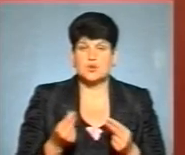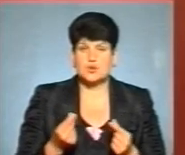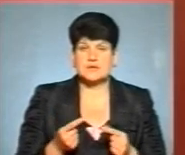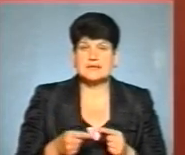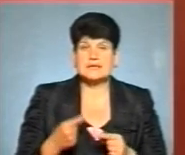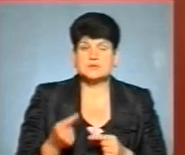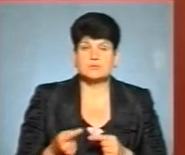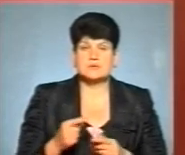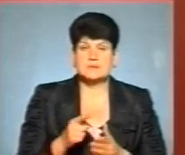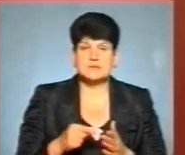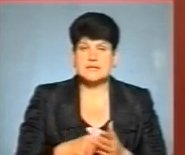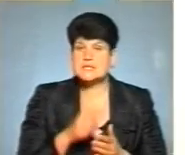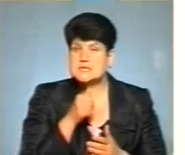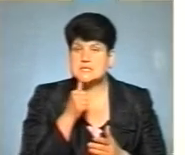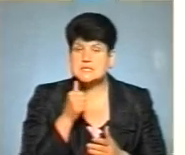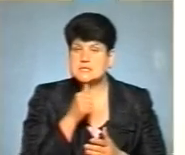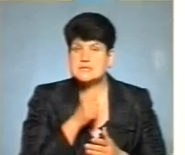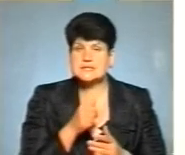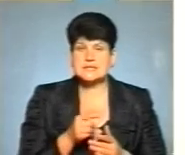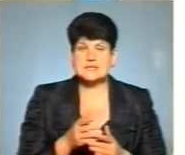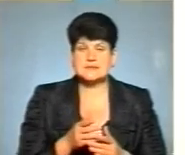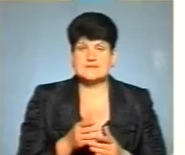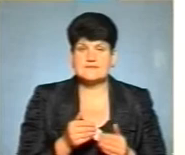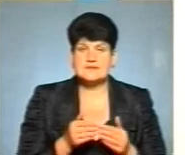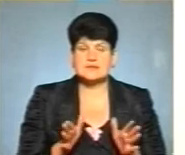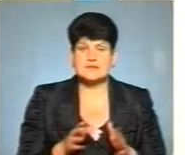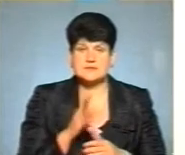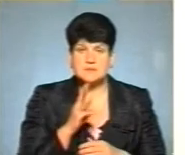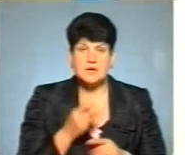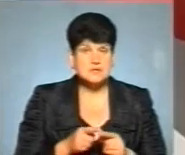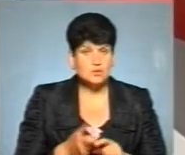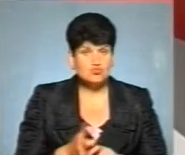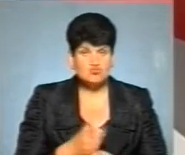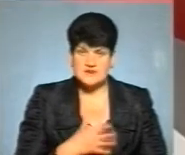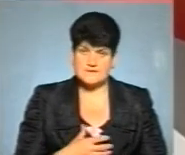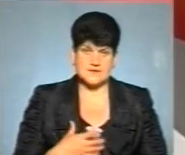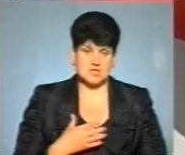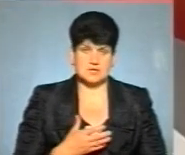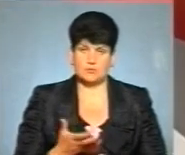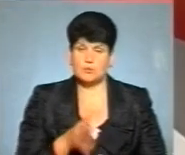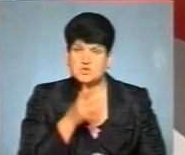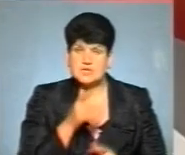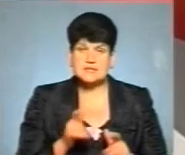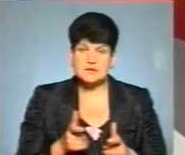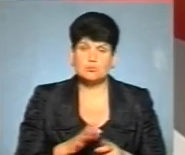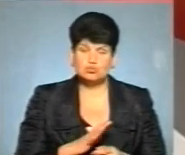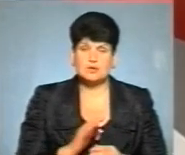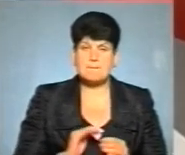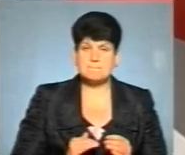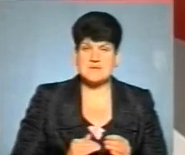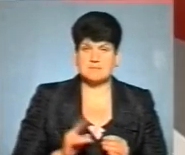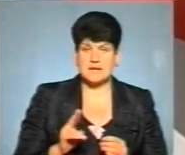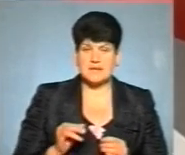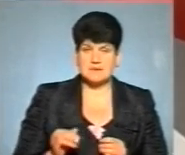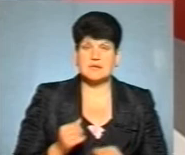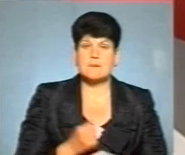питання, яке це детінізація заробітних плат. Власне, це дуже важливо, оскільки під час карантину були підприємці, які